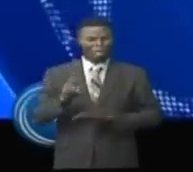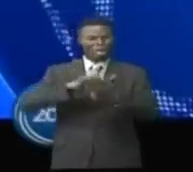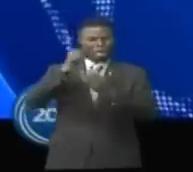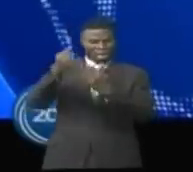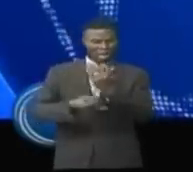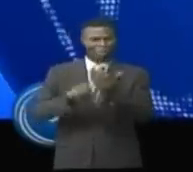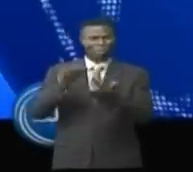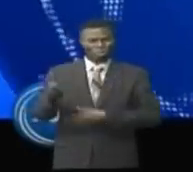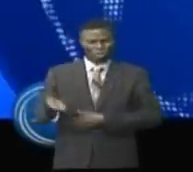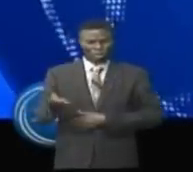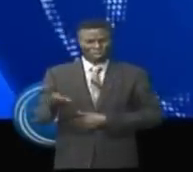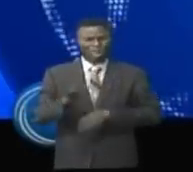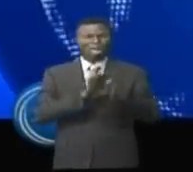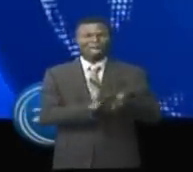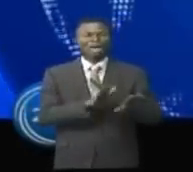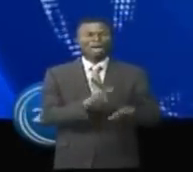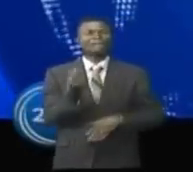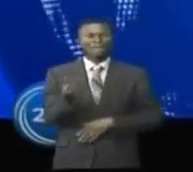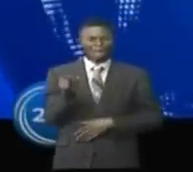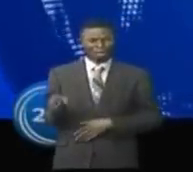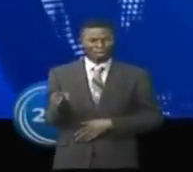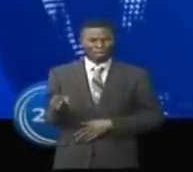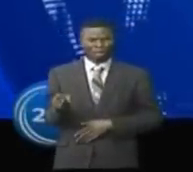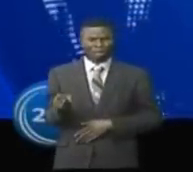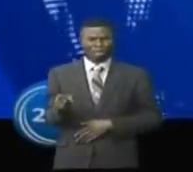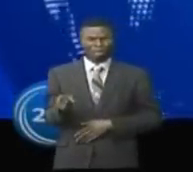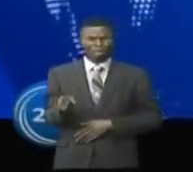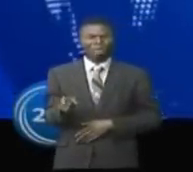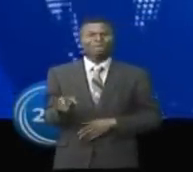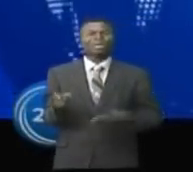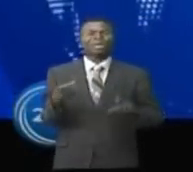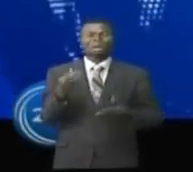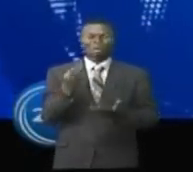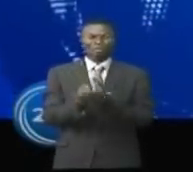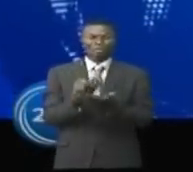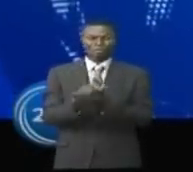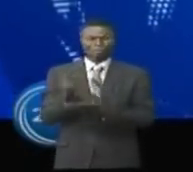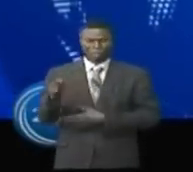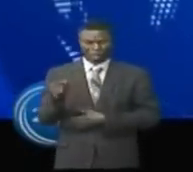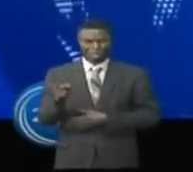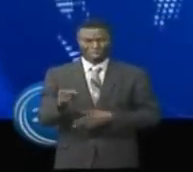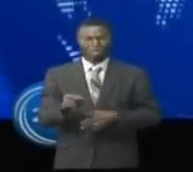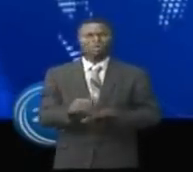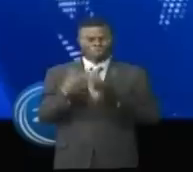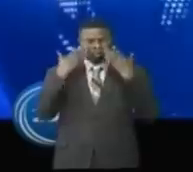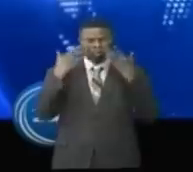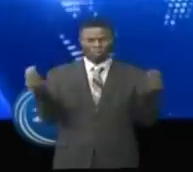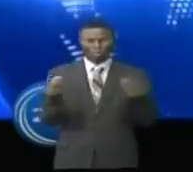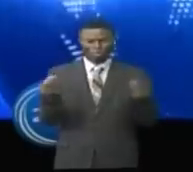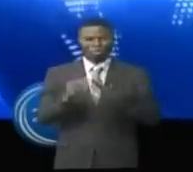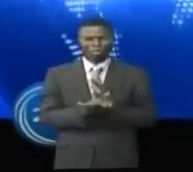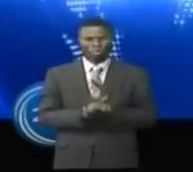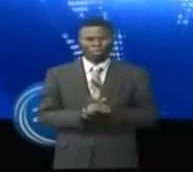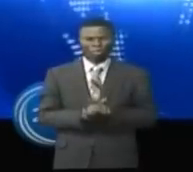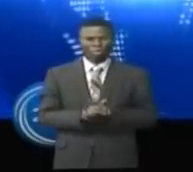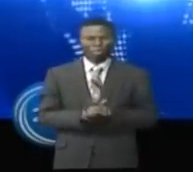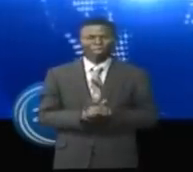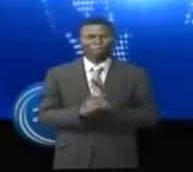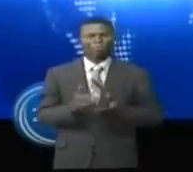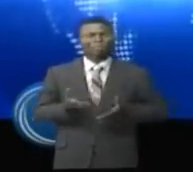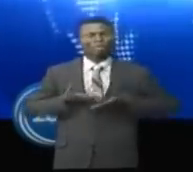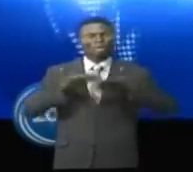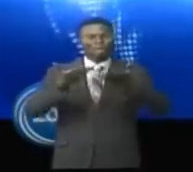projets qui attendent juste le financement par le FONER. Donc voilà pourquoi elle s'est livrée à